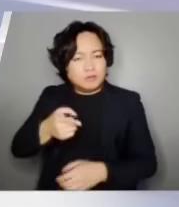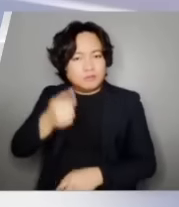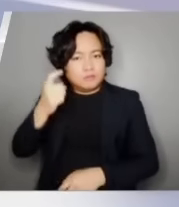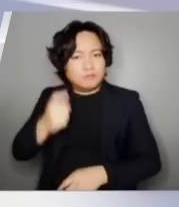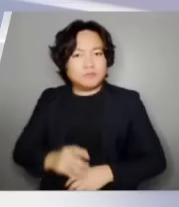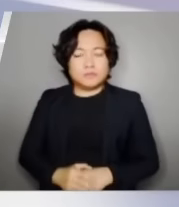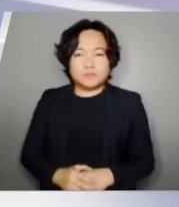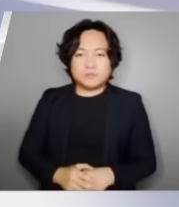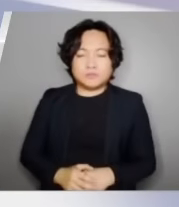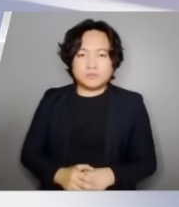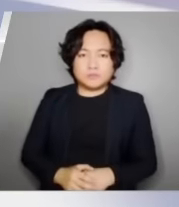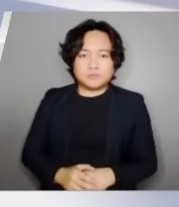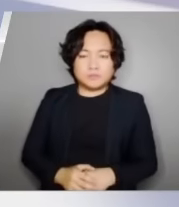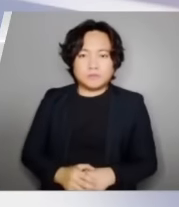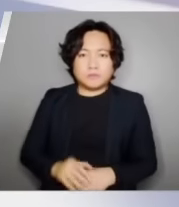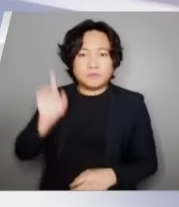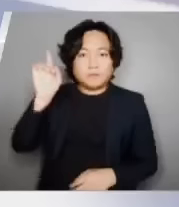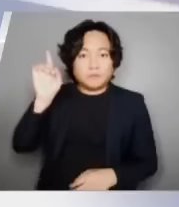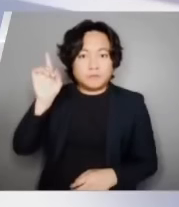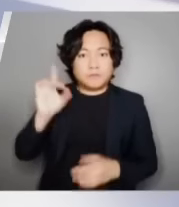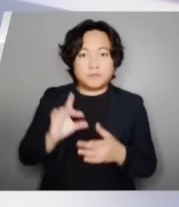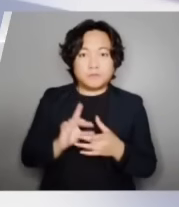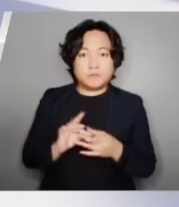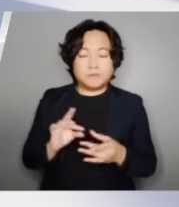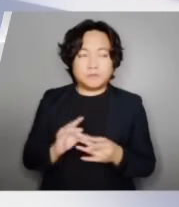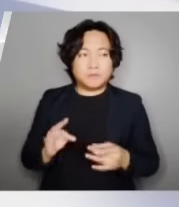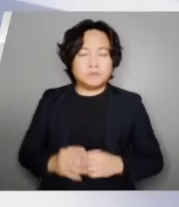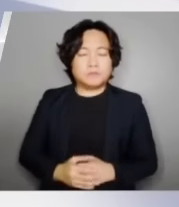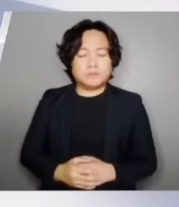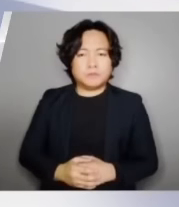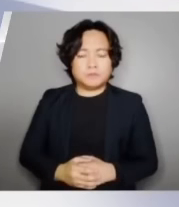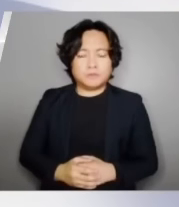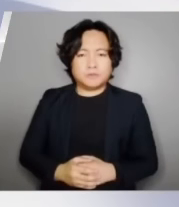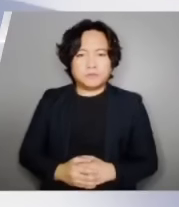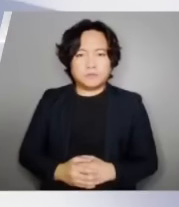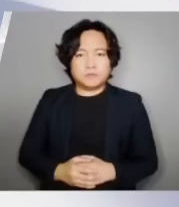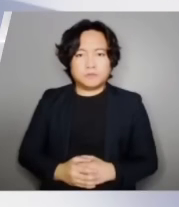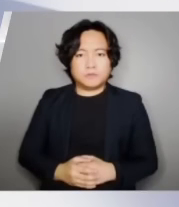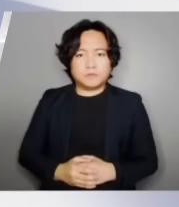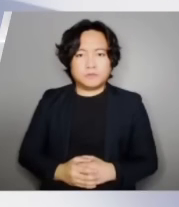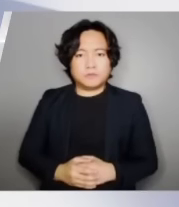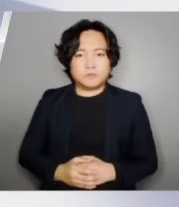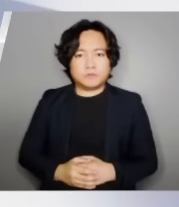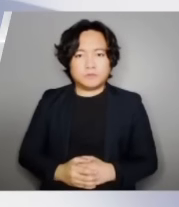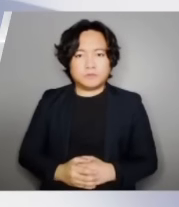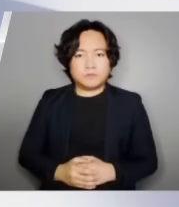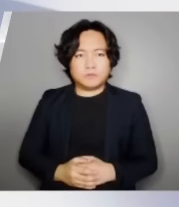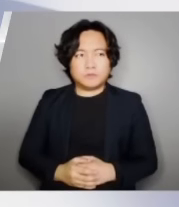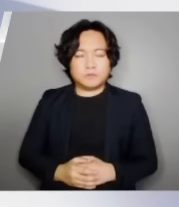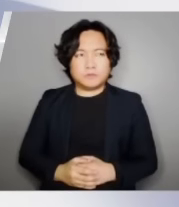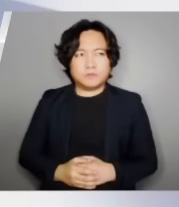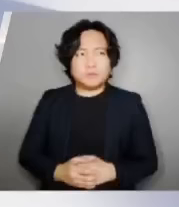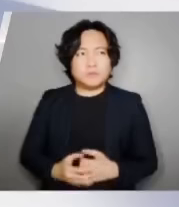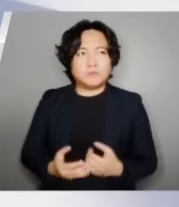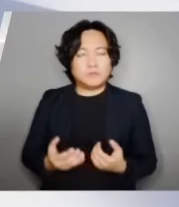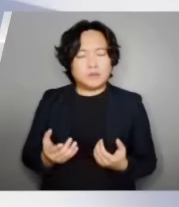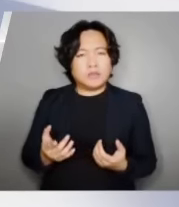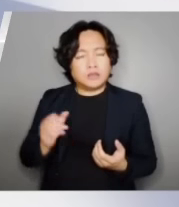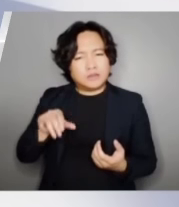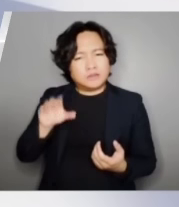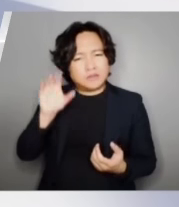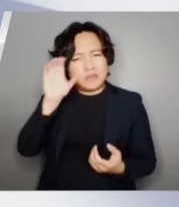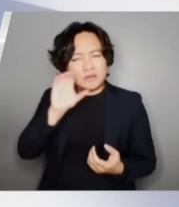na according sa atin niya witness, naging kuha sa iyang bag na amo na abi nga ginamit niya pag zero. Pero ang